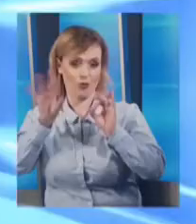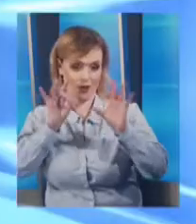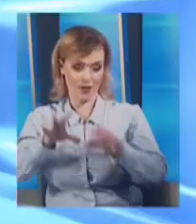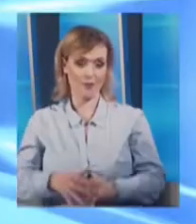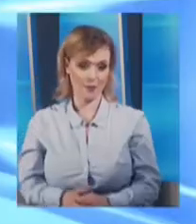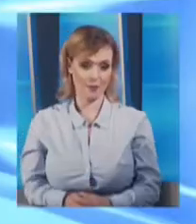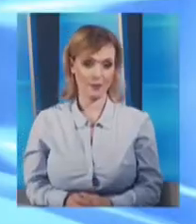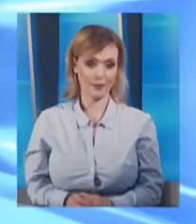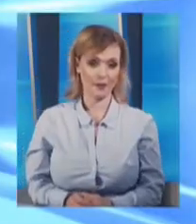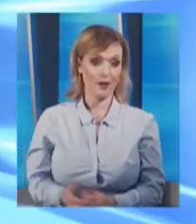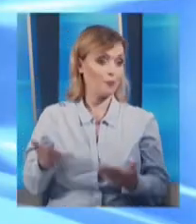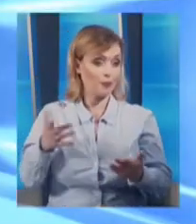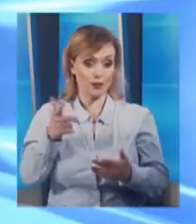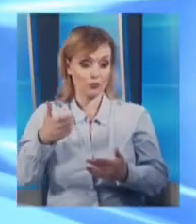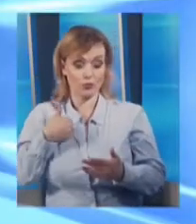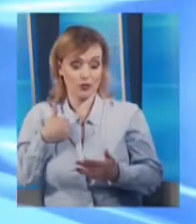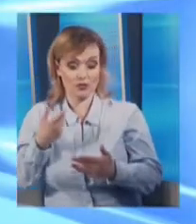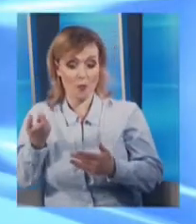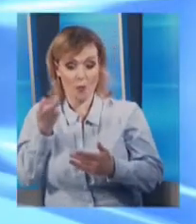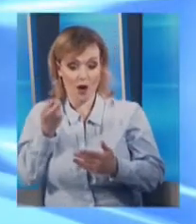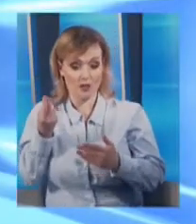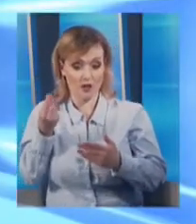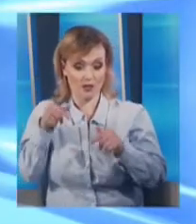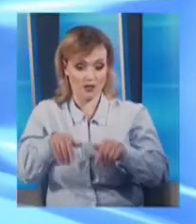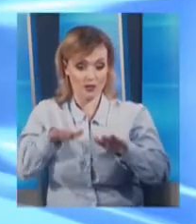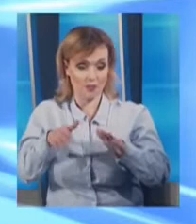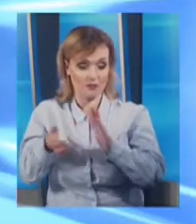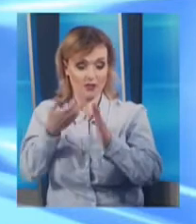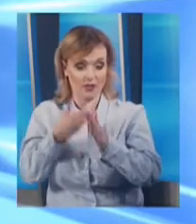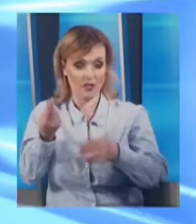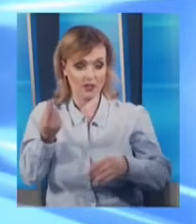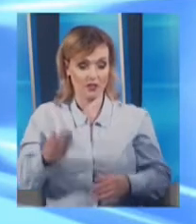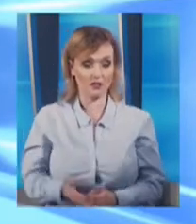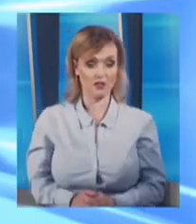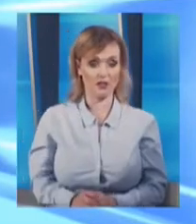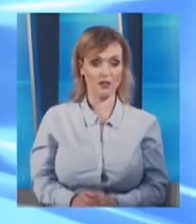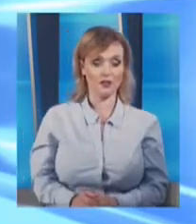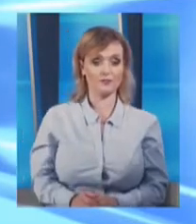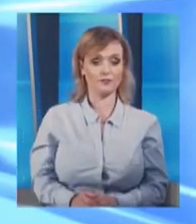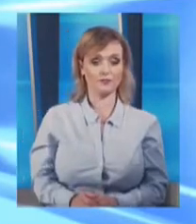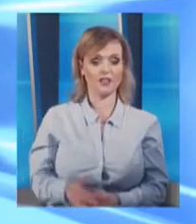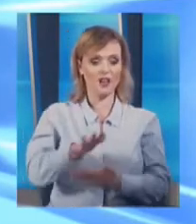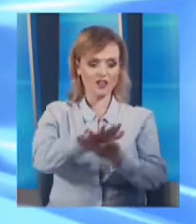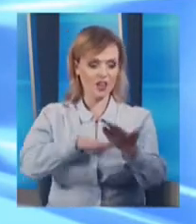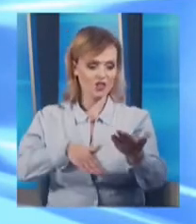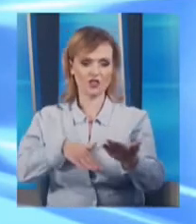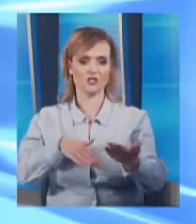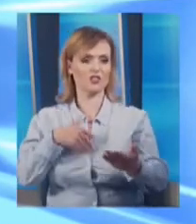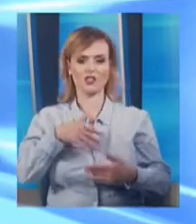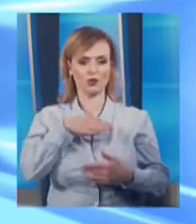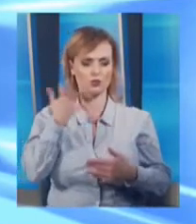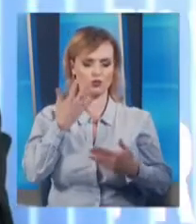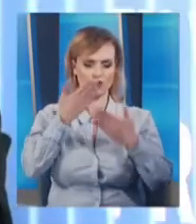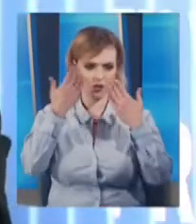cadrul de resurse existent. Nu voi mai citi mai departe, pentru că nu sunt exprimate prin cifre concrete